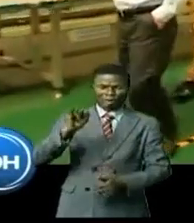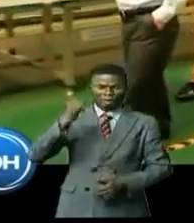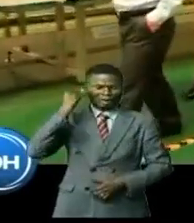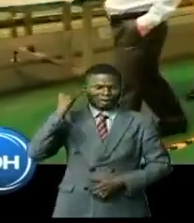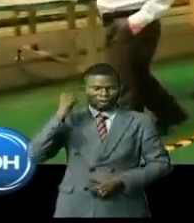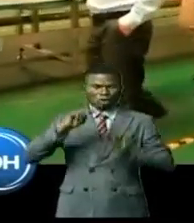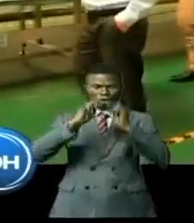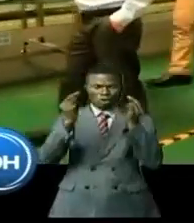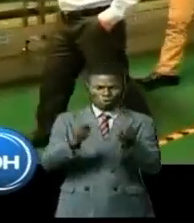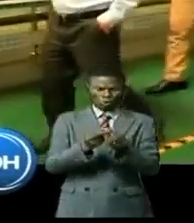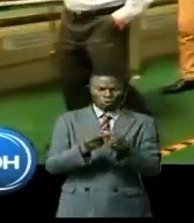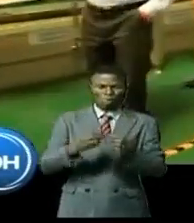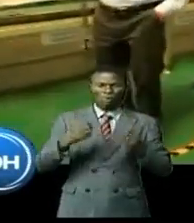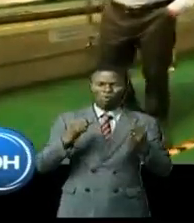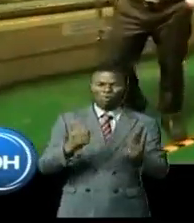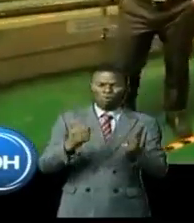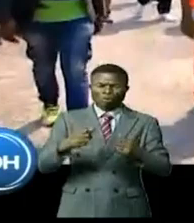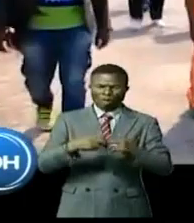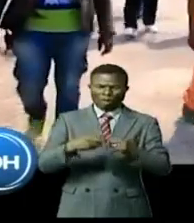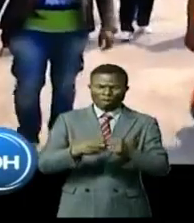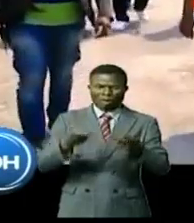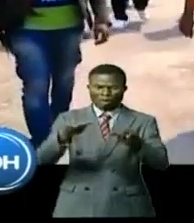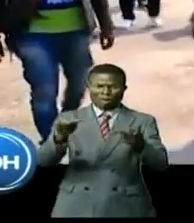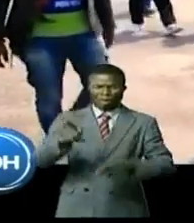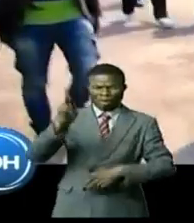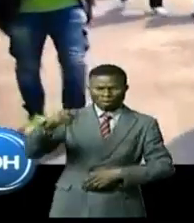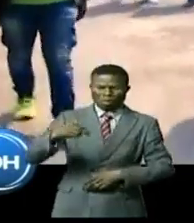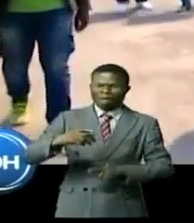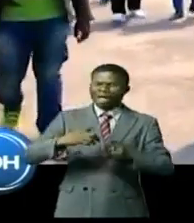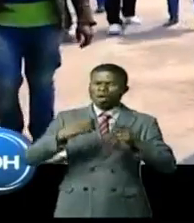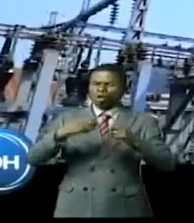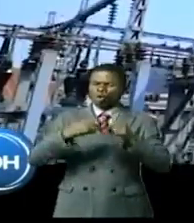Energy, sans oublier la poste haute tension